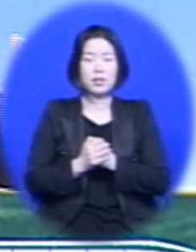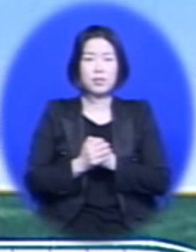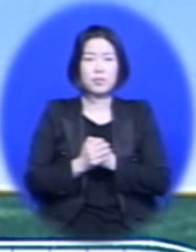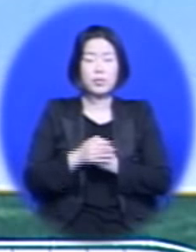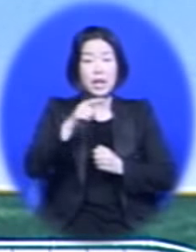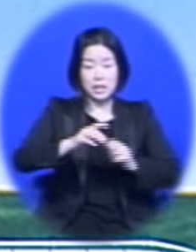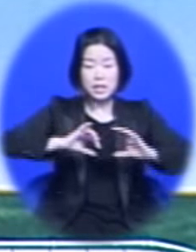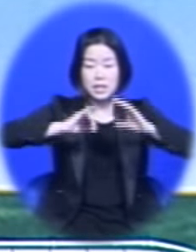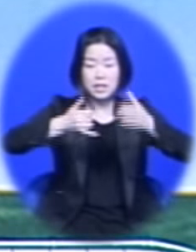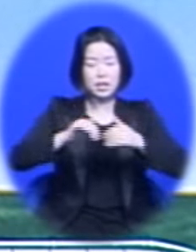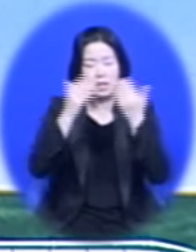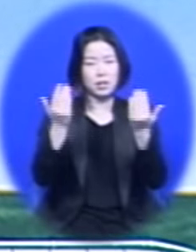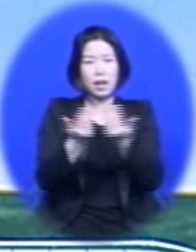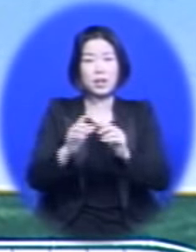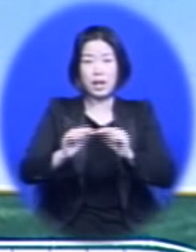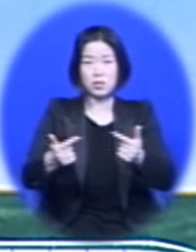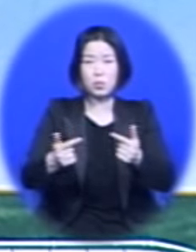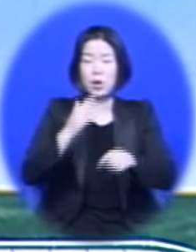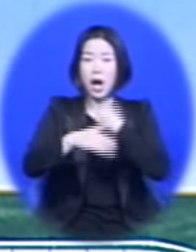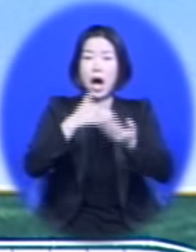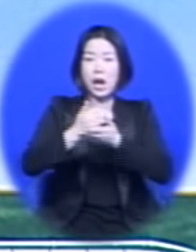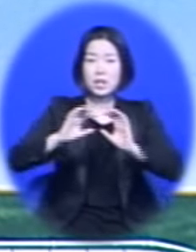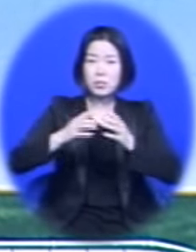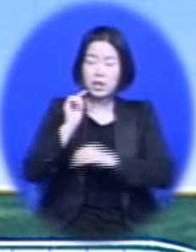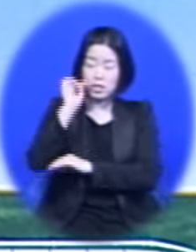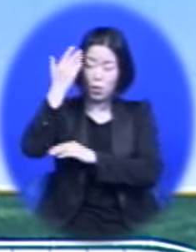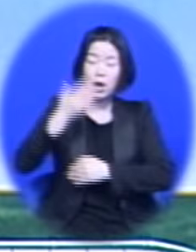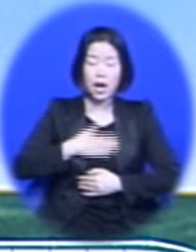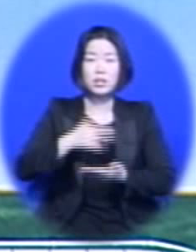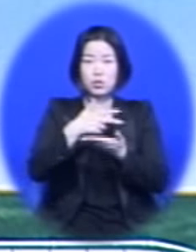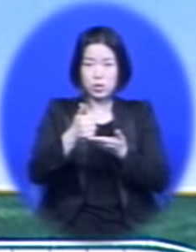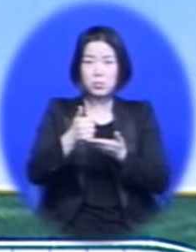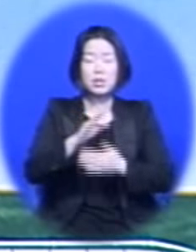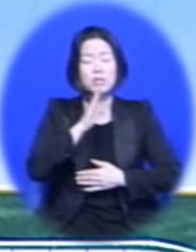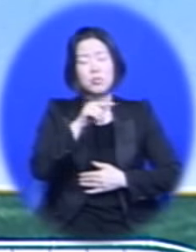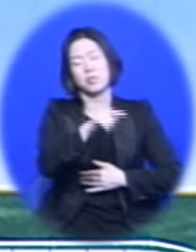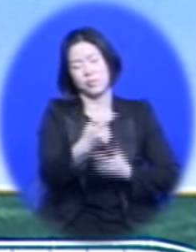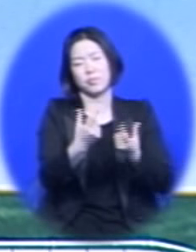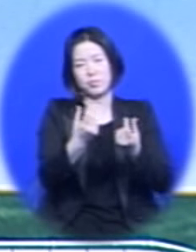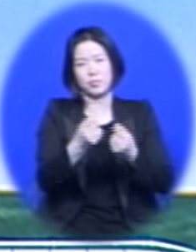이 세상의 전부가 아니고 하나님의 나라의 영광을 아시는 주님은 정말 그러셨어요.